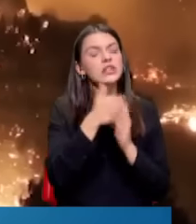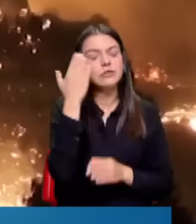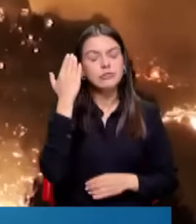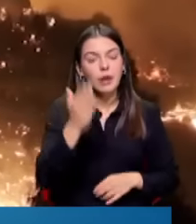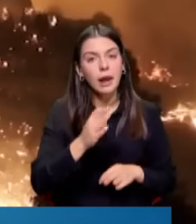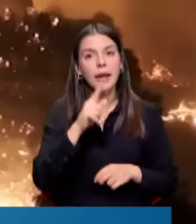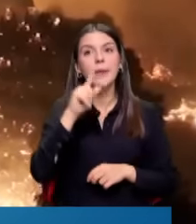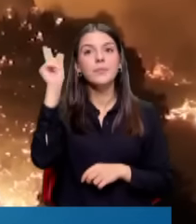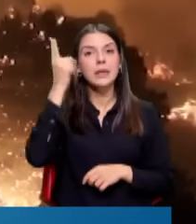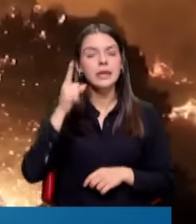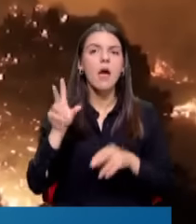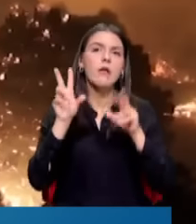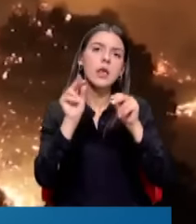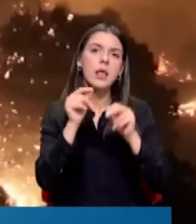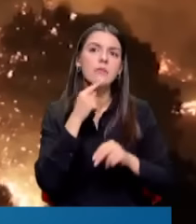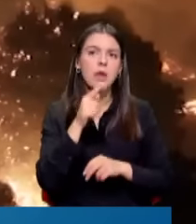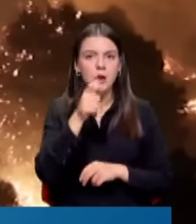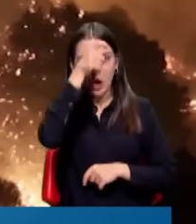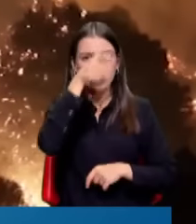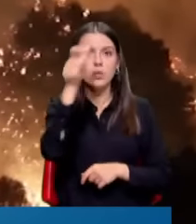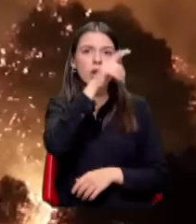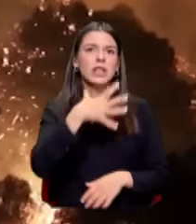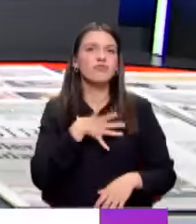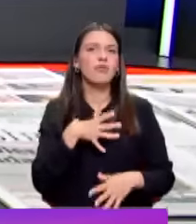derken Türkiye'nin ciğerleri yanıyor.